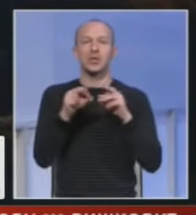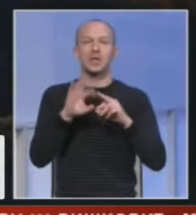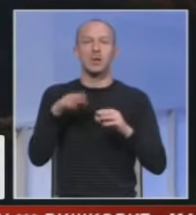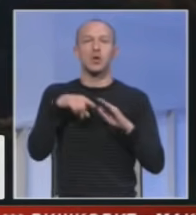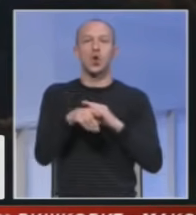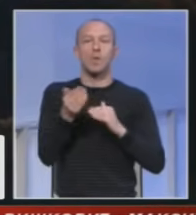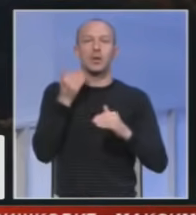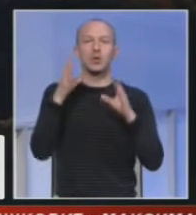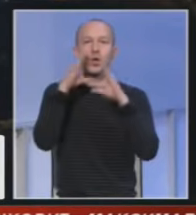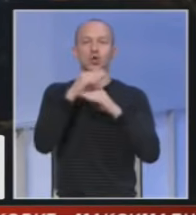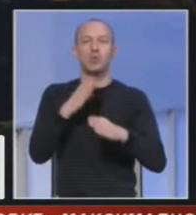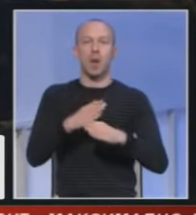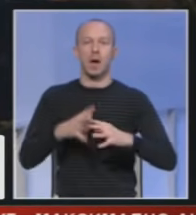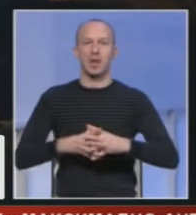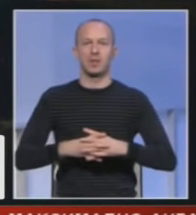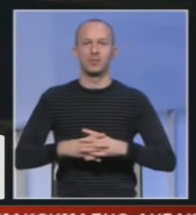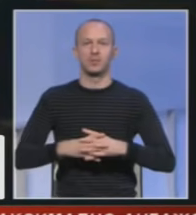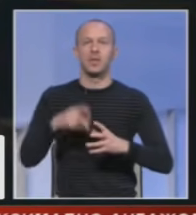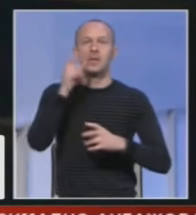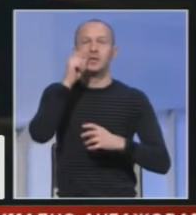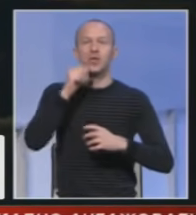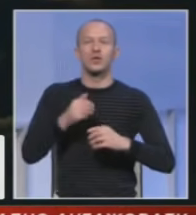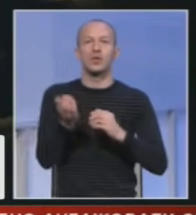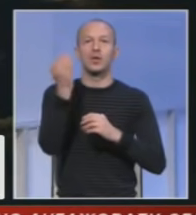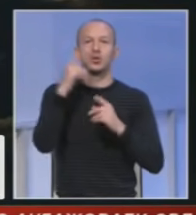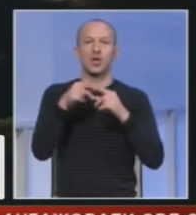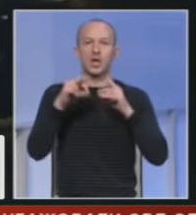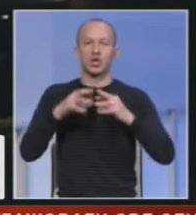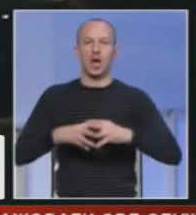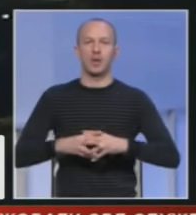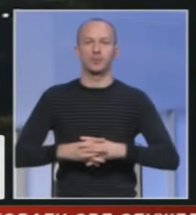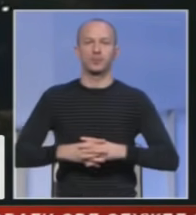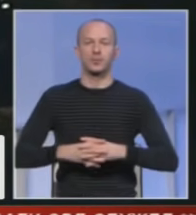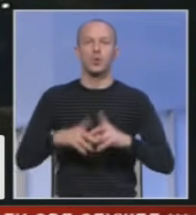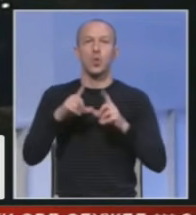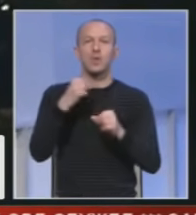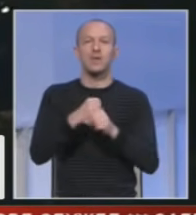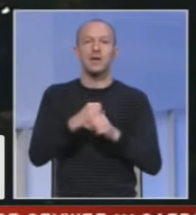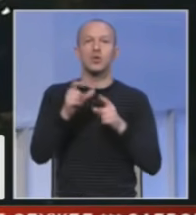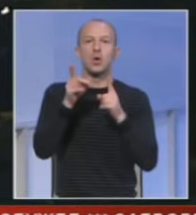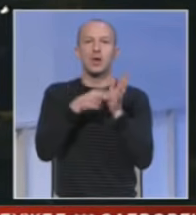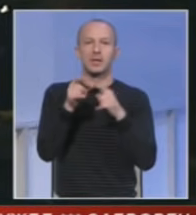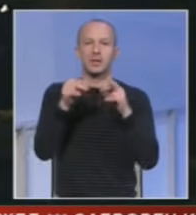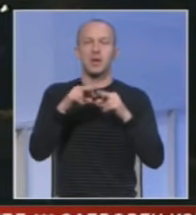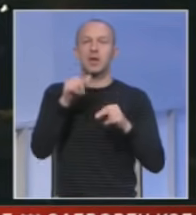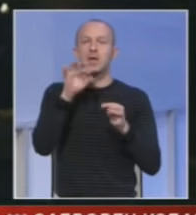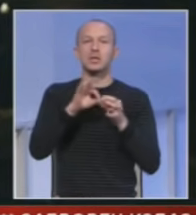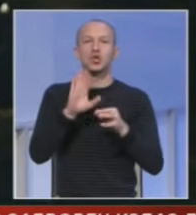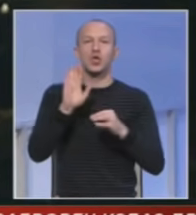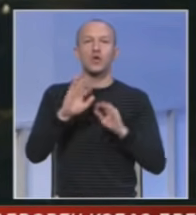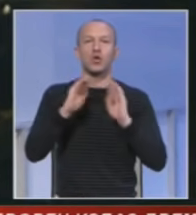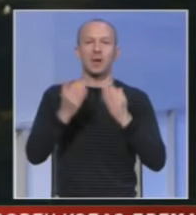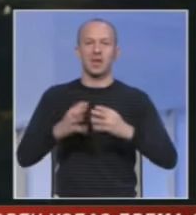smo tokom prethodne noći pomagali stanovništvu istočne Liđe u upravljanju nasipa i u zaštiti